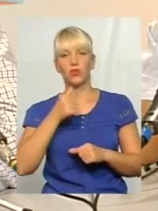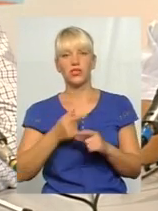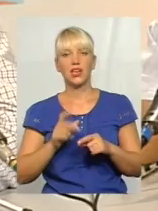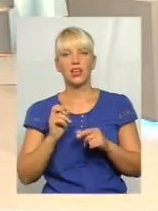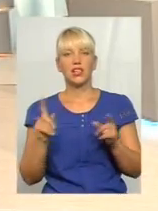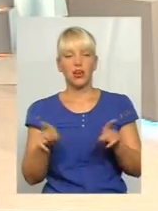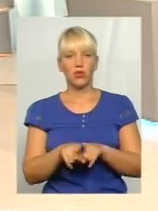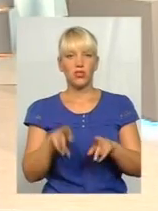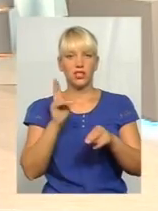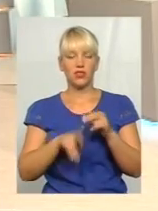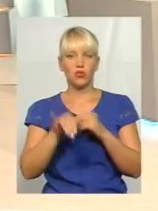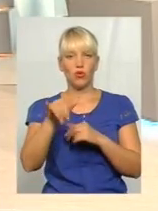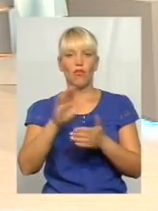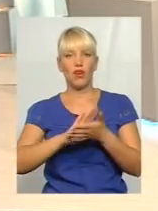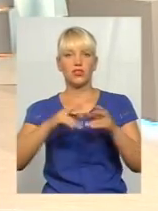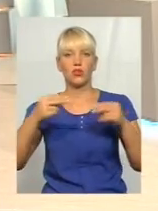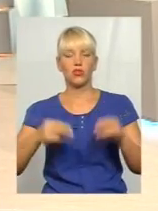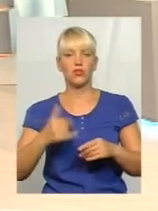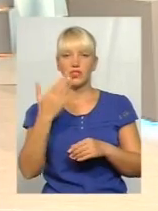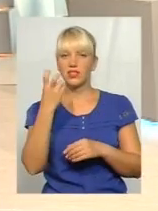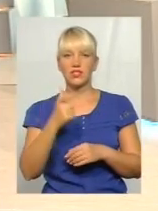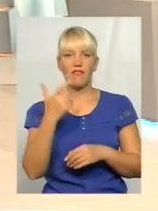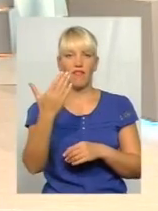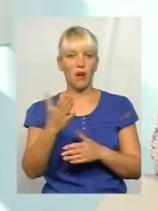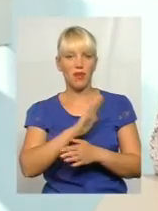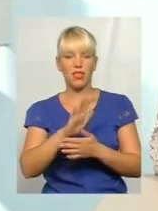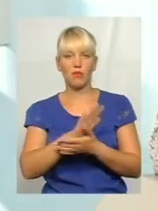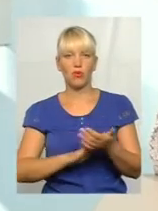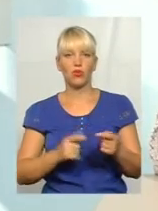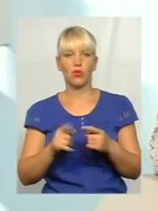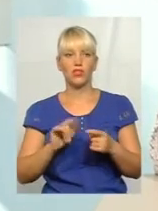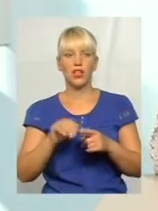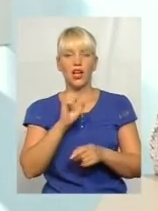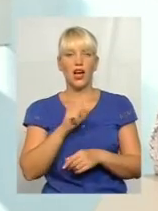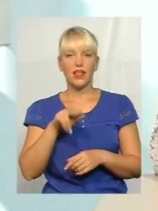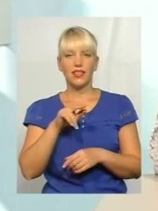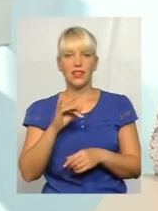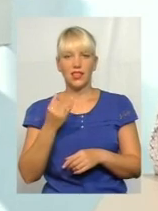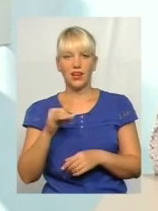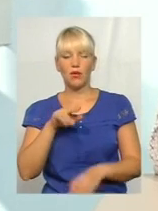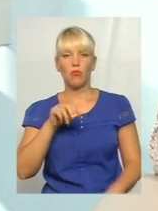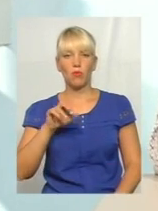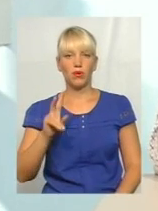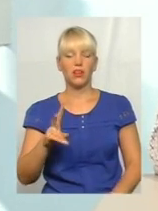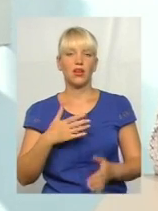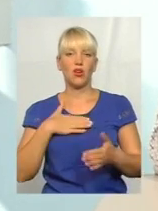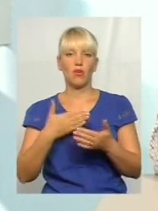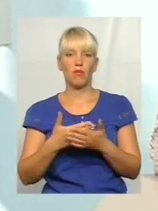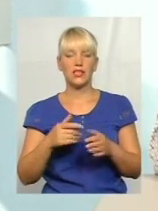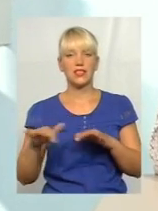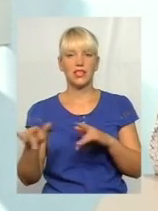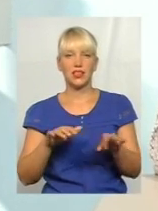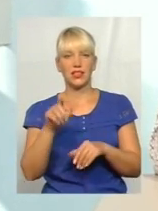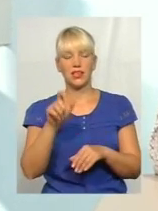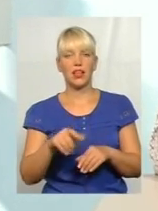також закінчився у вас контракт і з вами його не продовжували і Андрій Попик - це ну громадський діяч але він Я думаю